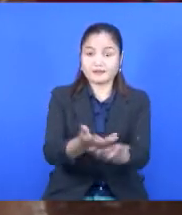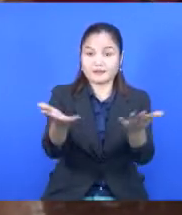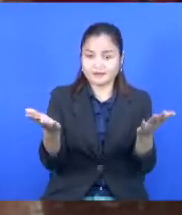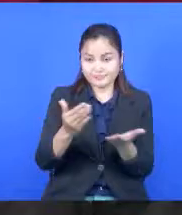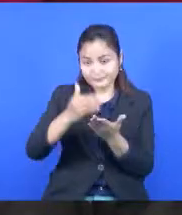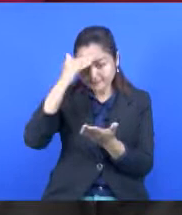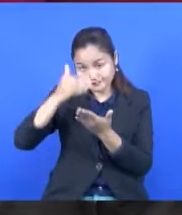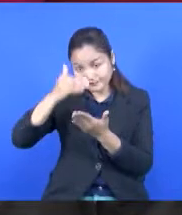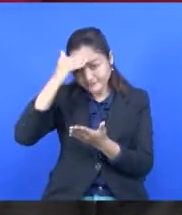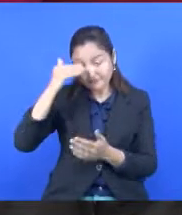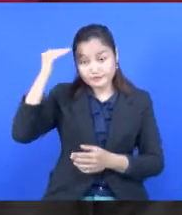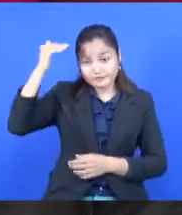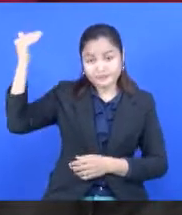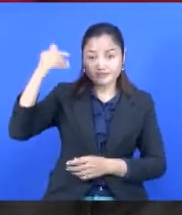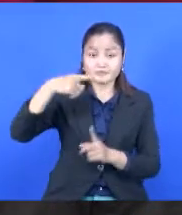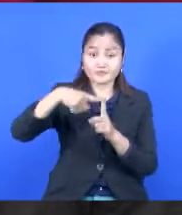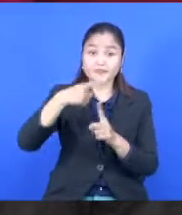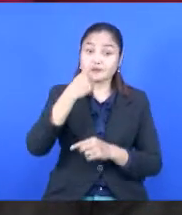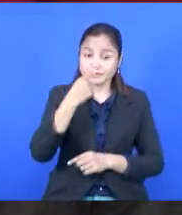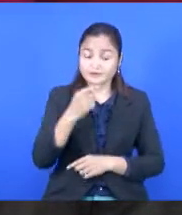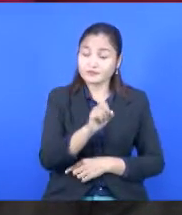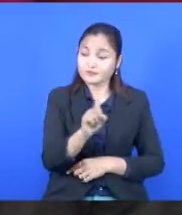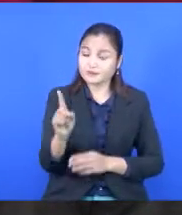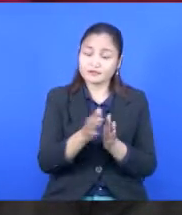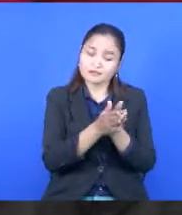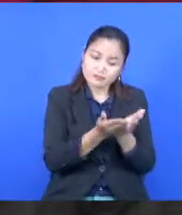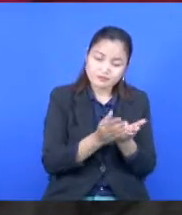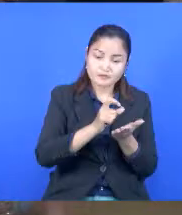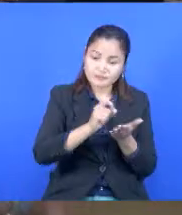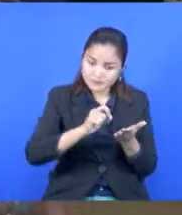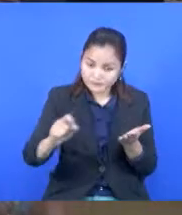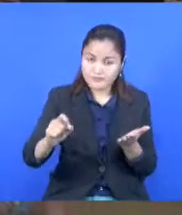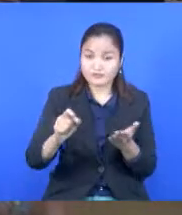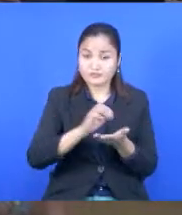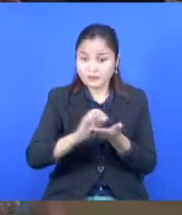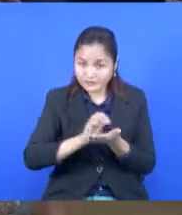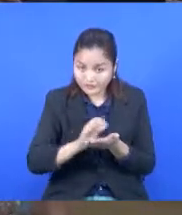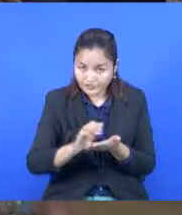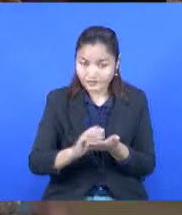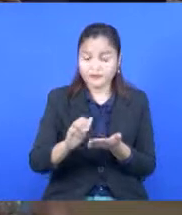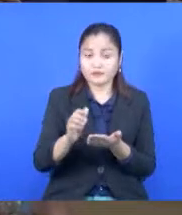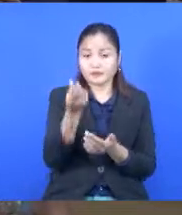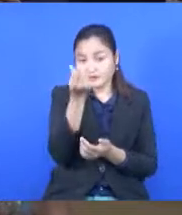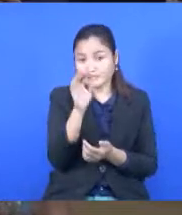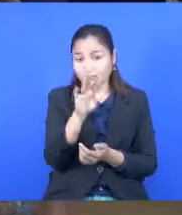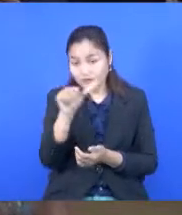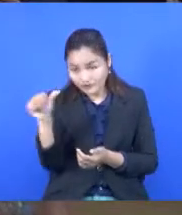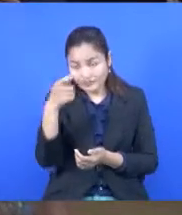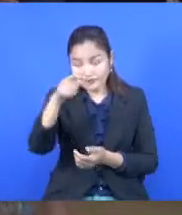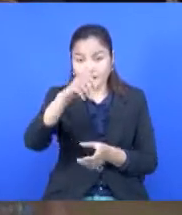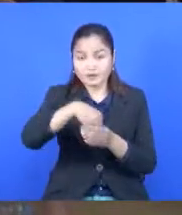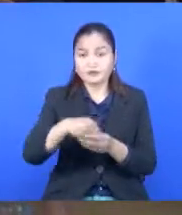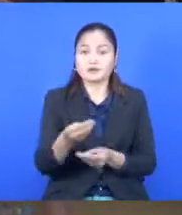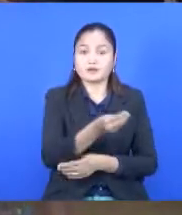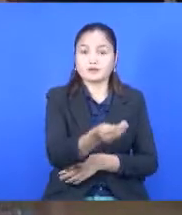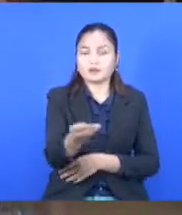នកាកបាទក្រហមក្នុងម្នាក់ៗទទួលបានសៀវភៅបិចសាប៊ូថវិកា 5,000 រៀលសាលាកោដៅចំនួន7សាលានីមួយ